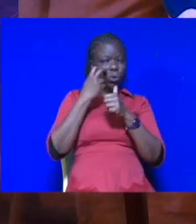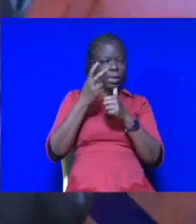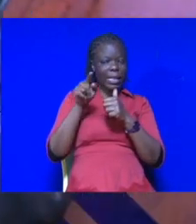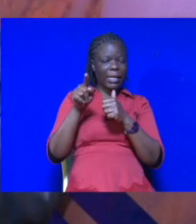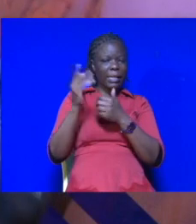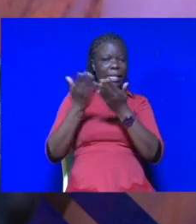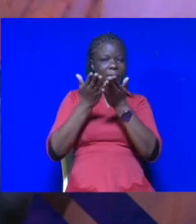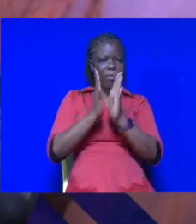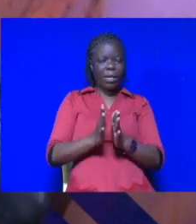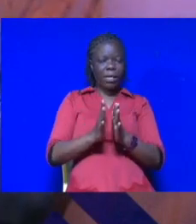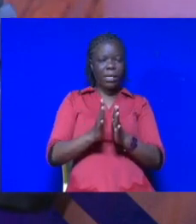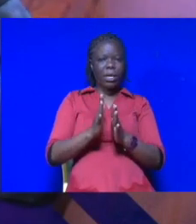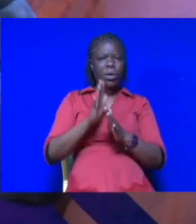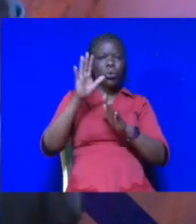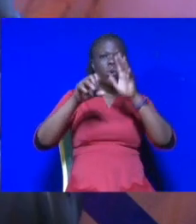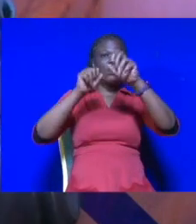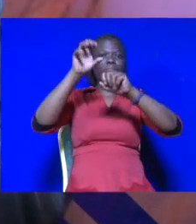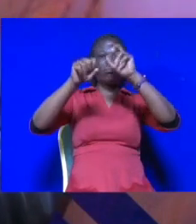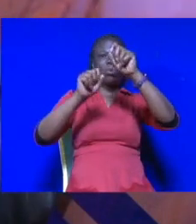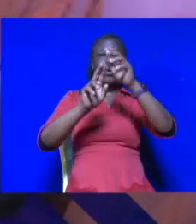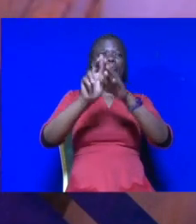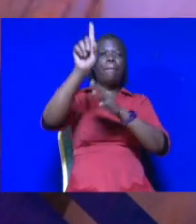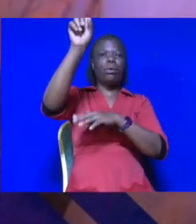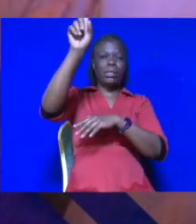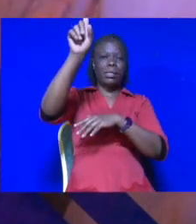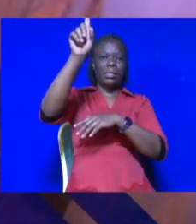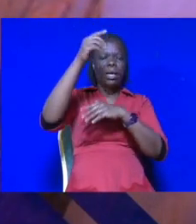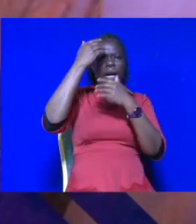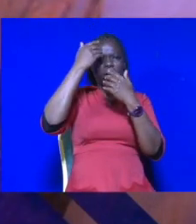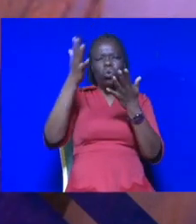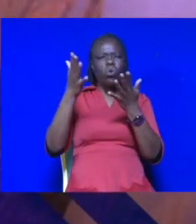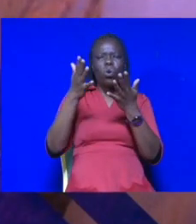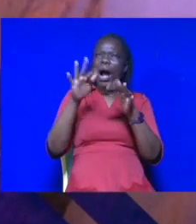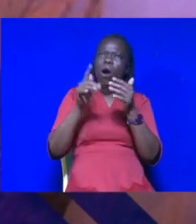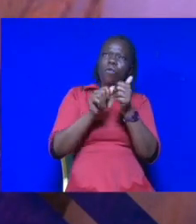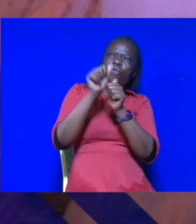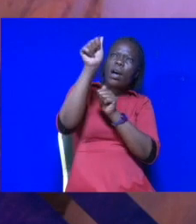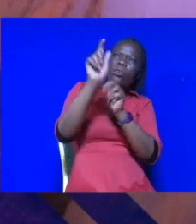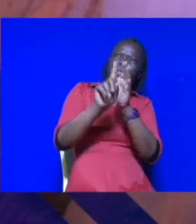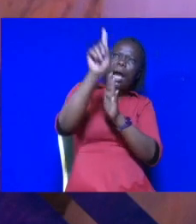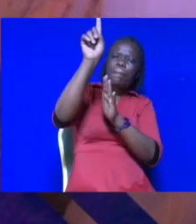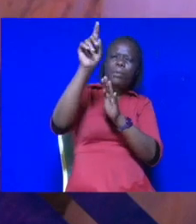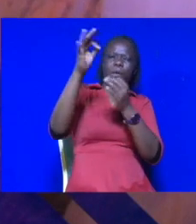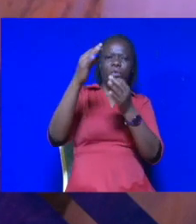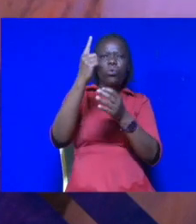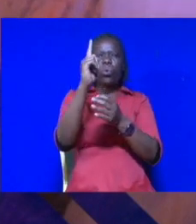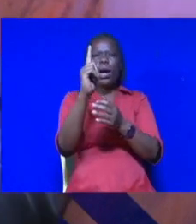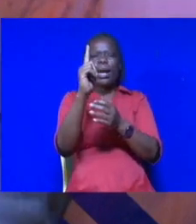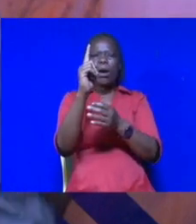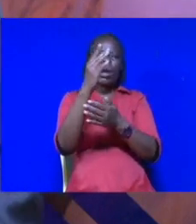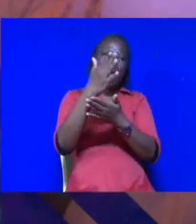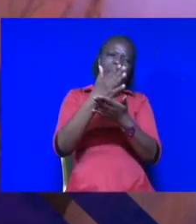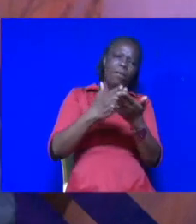mtumishi alikuwa na panda naenda juu. Mimi sijui ulikuwa umbali gani, hata kama ilikuwa nusu kilometa.